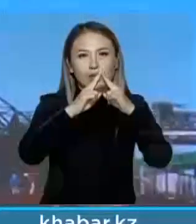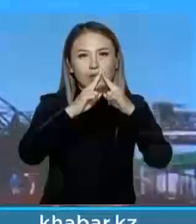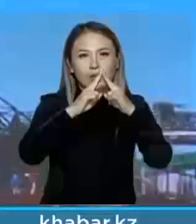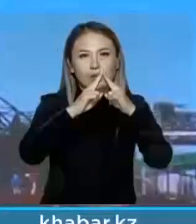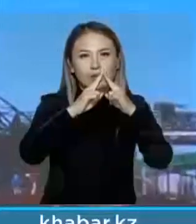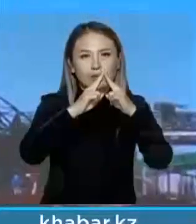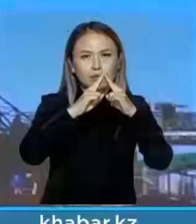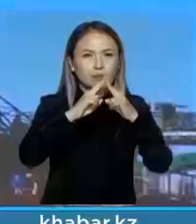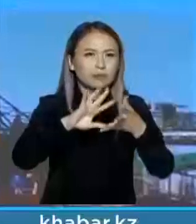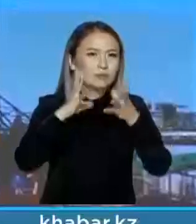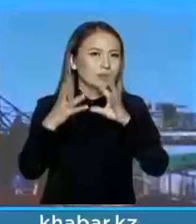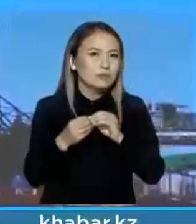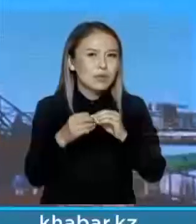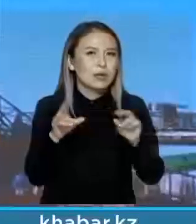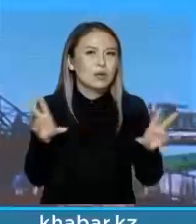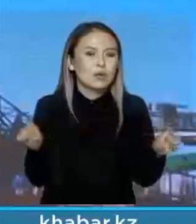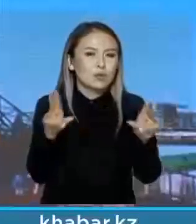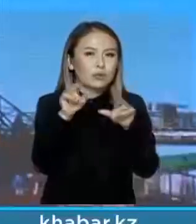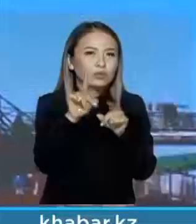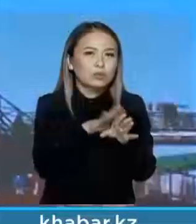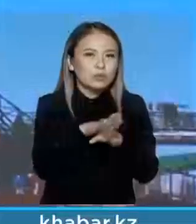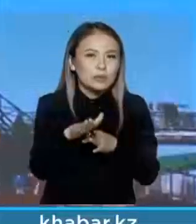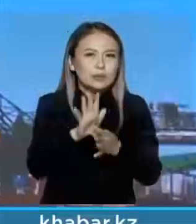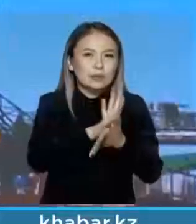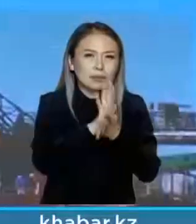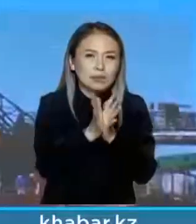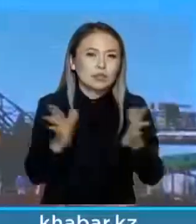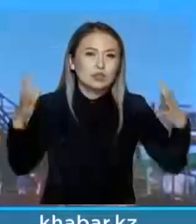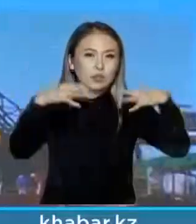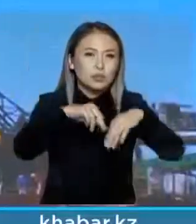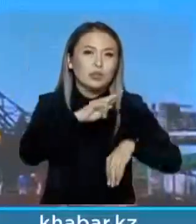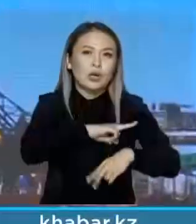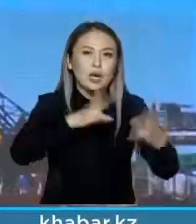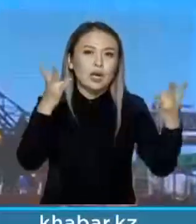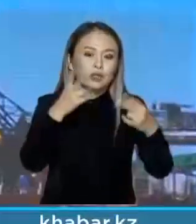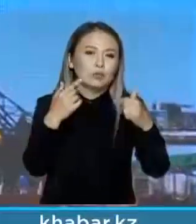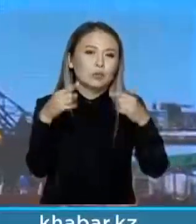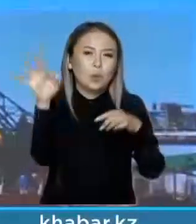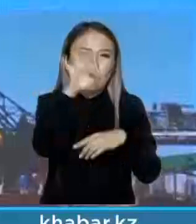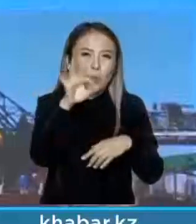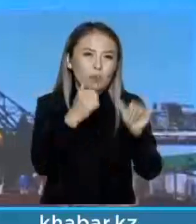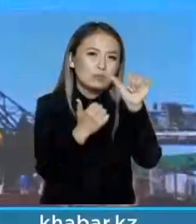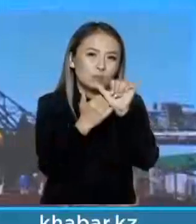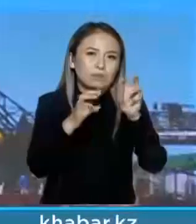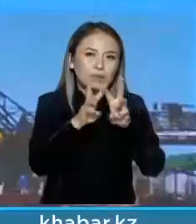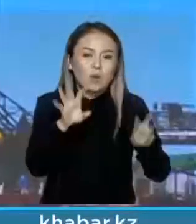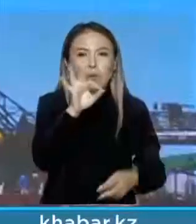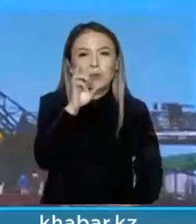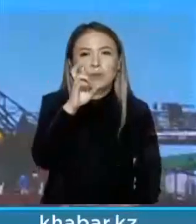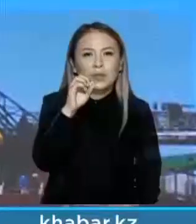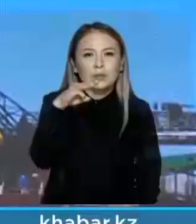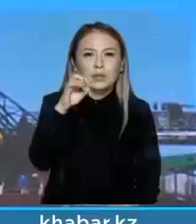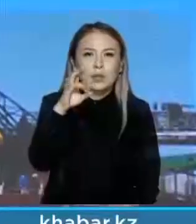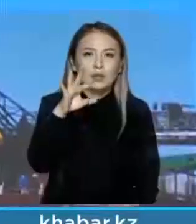тасымалдағыштарда ғарыш аппараттарын сәтті ұшыру үшін мамандардың тығыз бірлескен жұмысы қажет. Бұл туралы премьер-министр Олжас